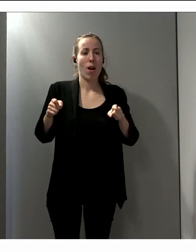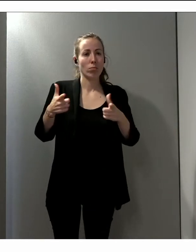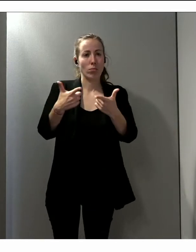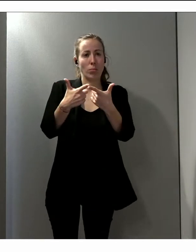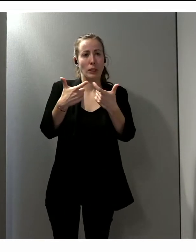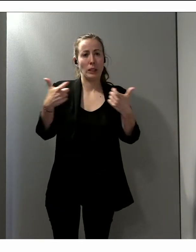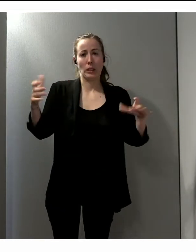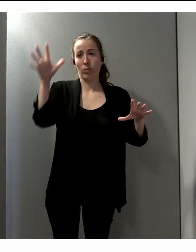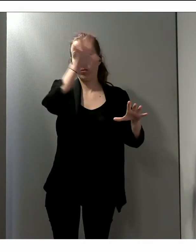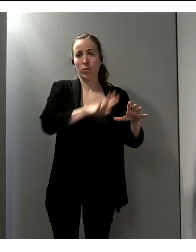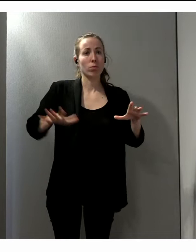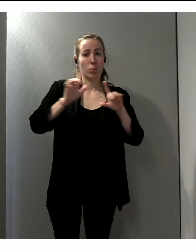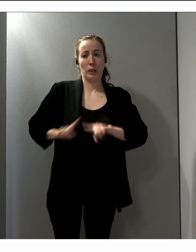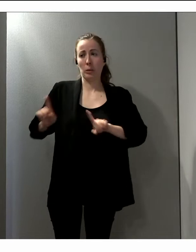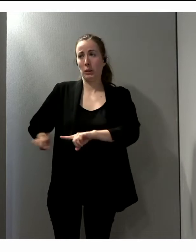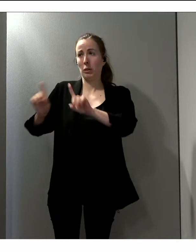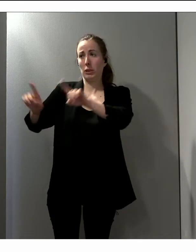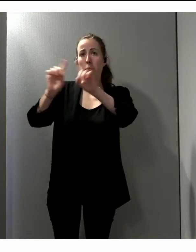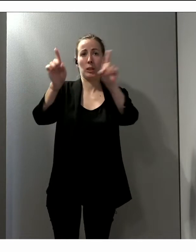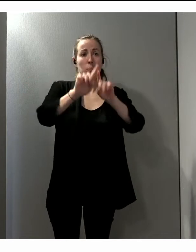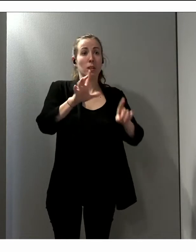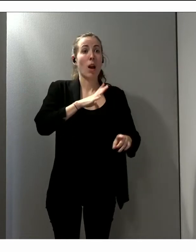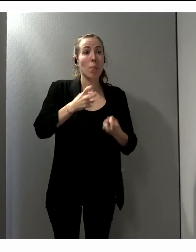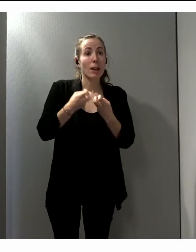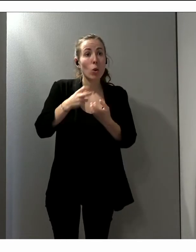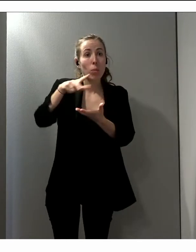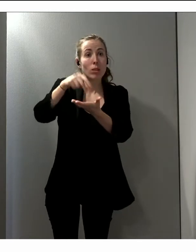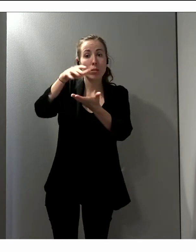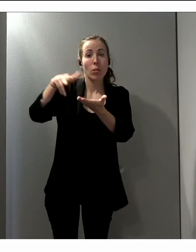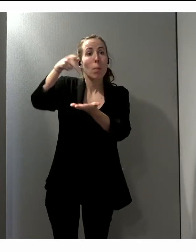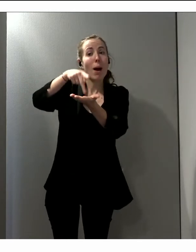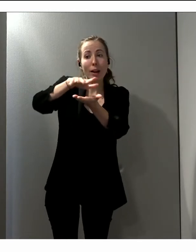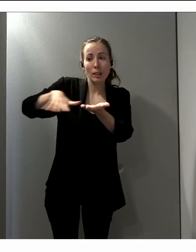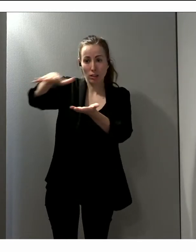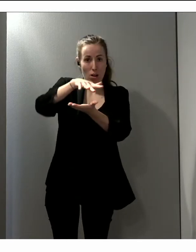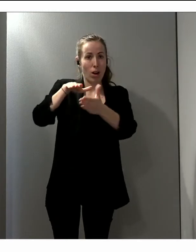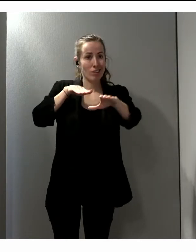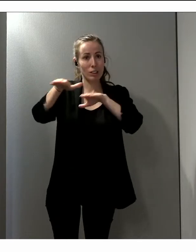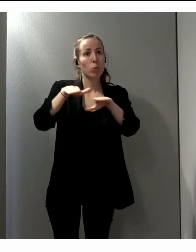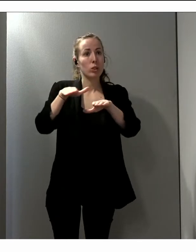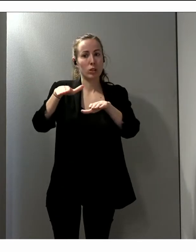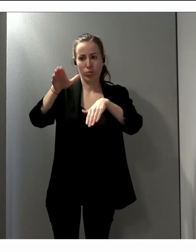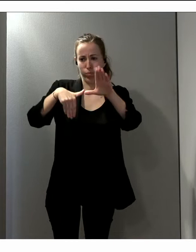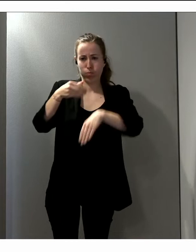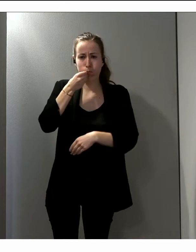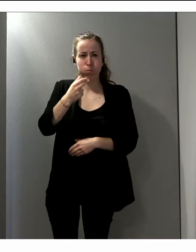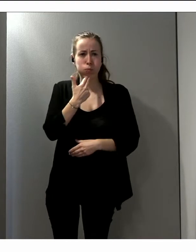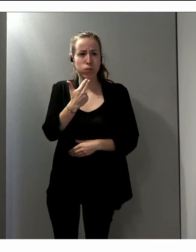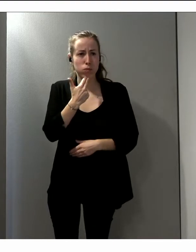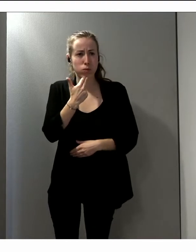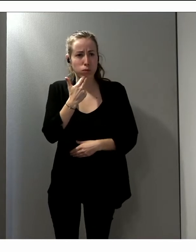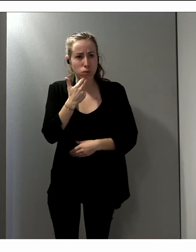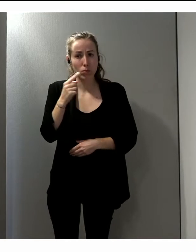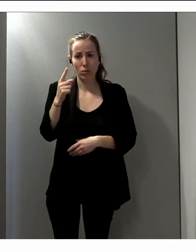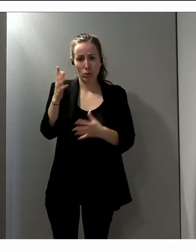divergente et hétéroclite selon les territoires des dispositifs. C'est-à-dire qu'il y a des territoires comme à Paris où le dispositif fonctionne extrêmement bien.